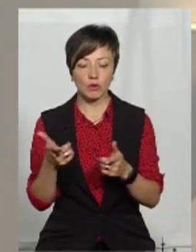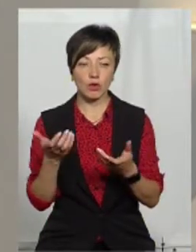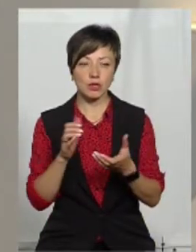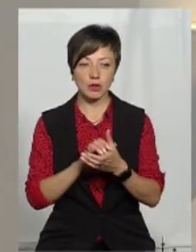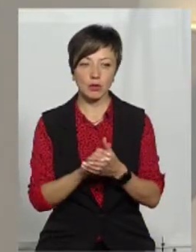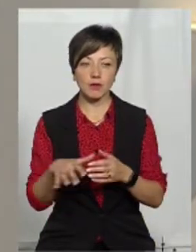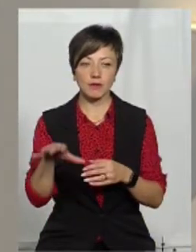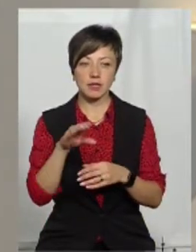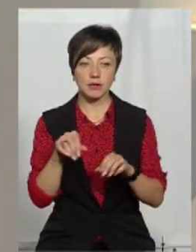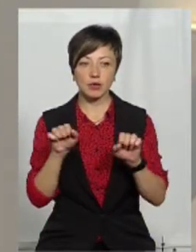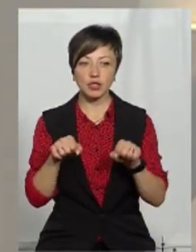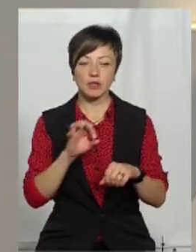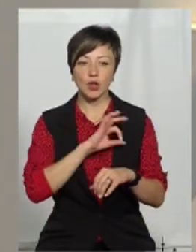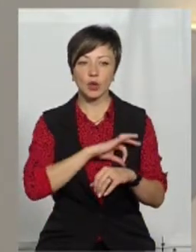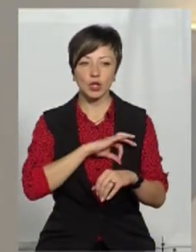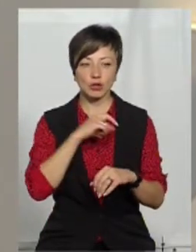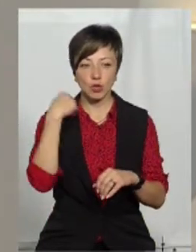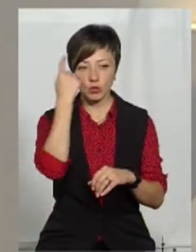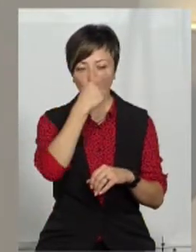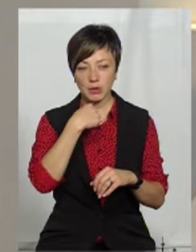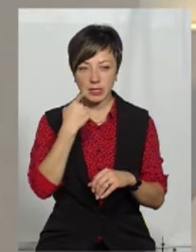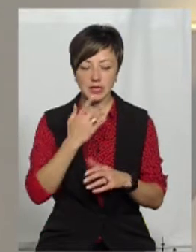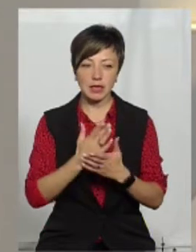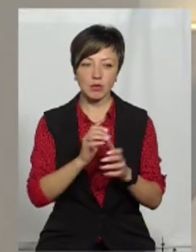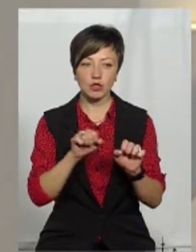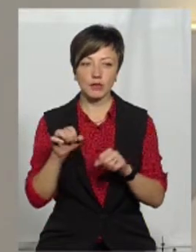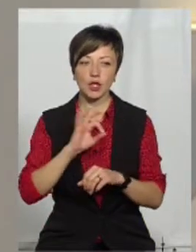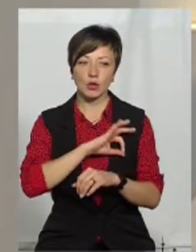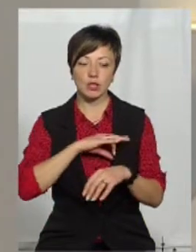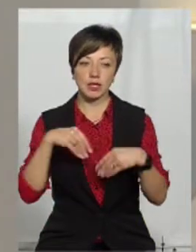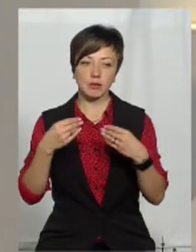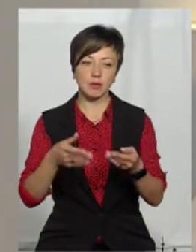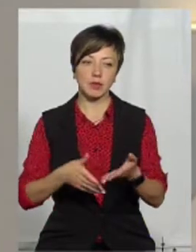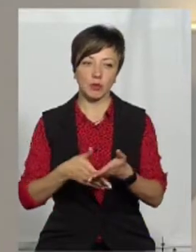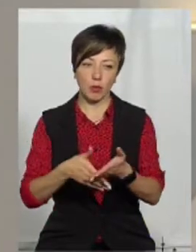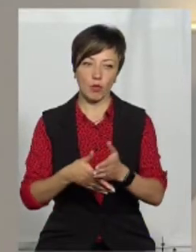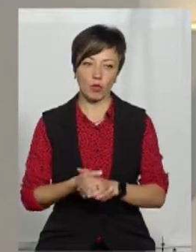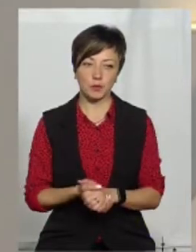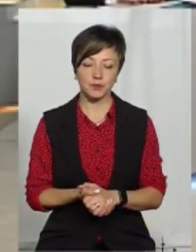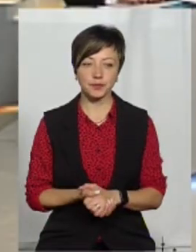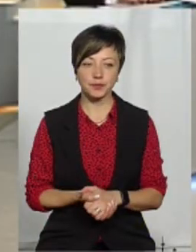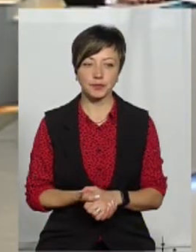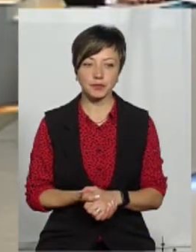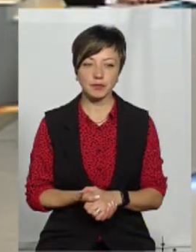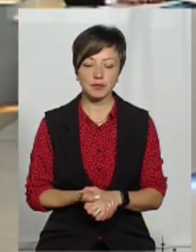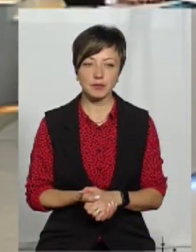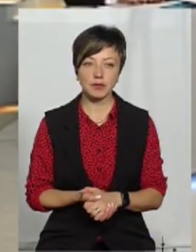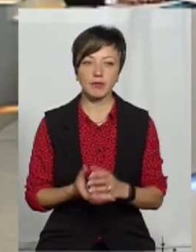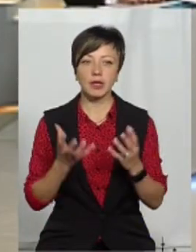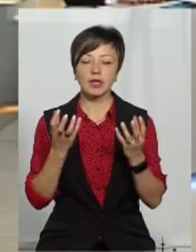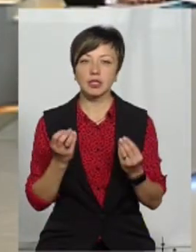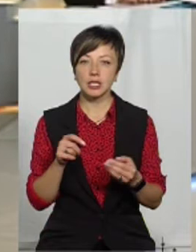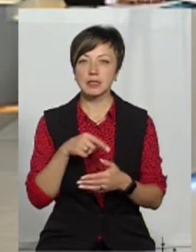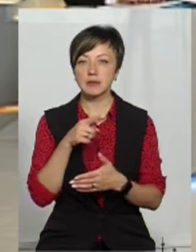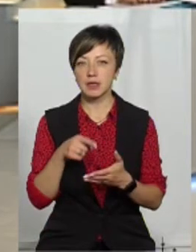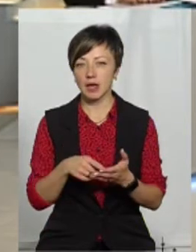і всі можливості свої юридичні особисті, або які є можливості юстиції, вам надати на допомогу. Є ще запитання, дозвольте,